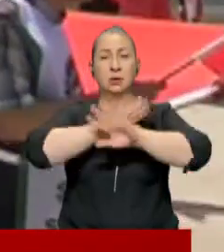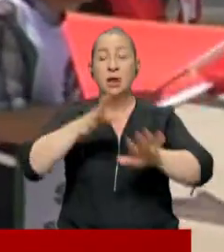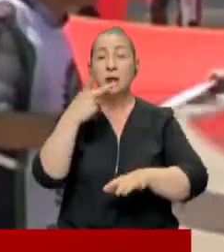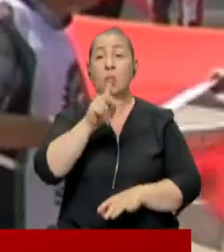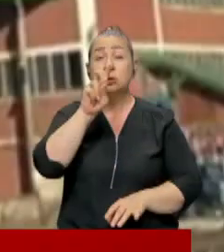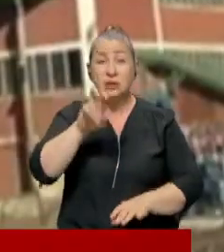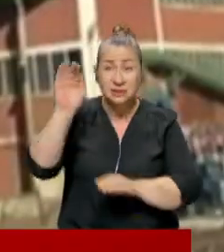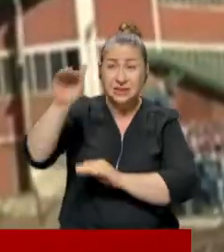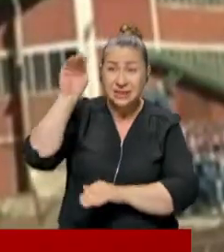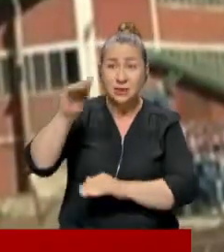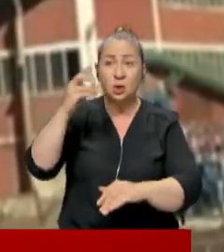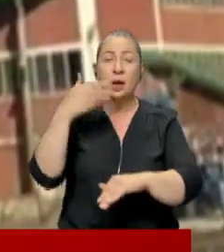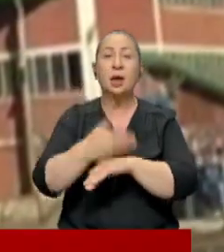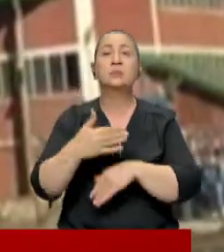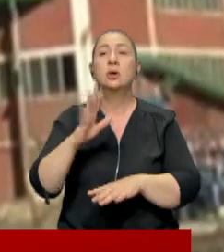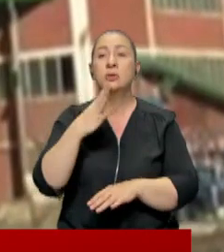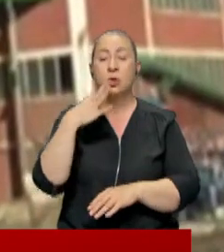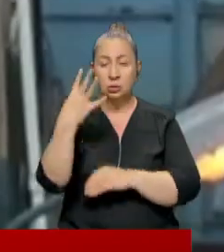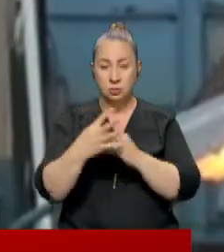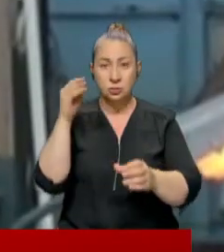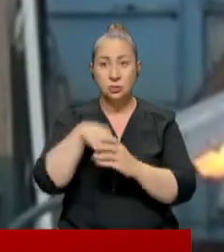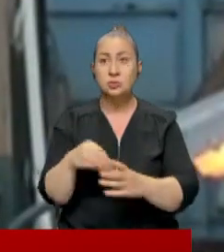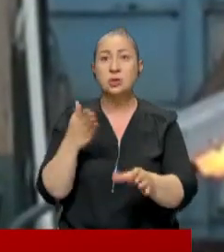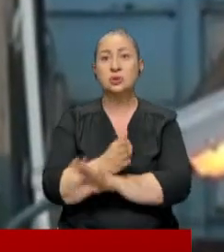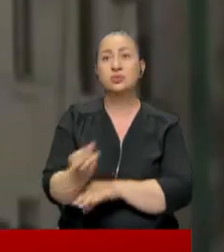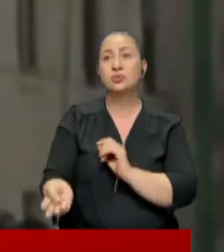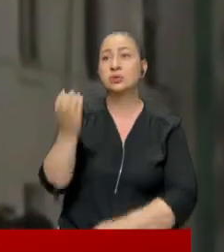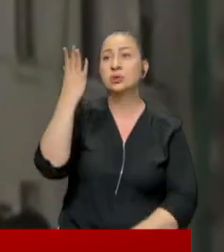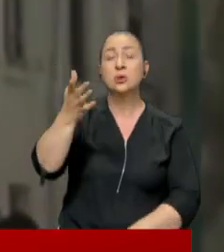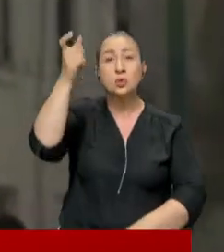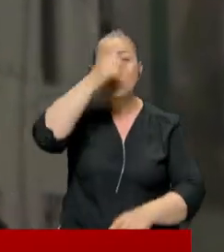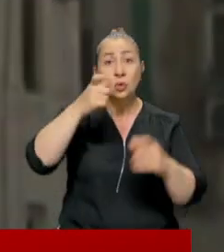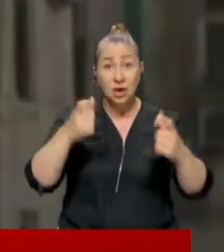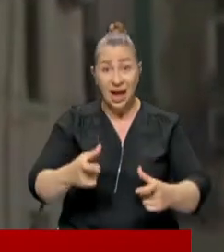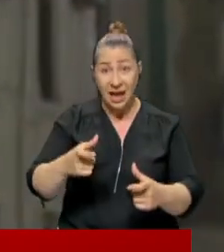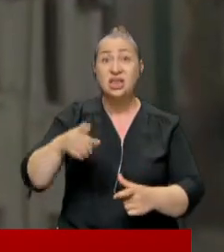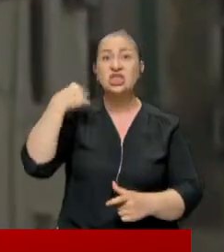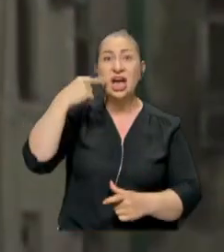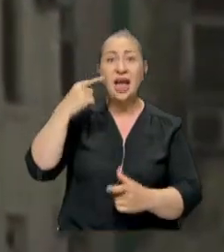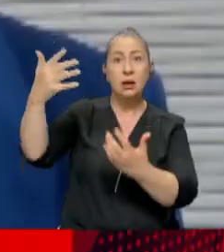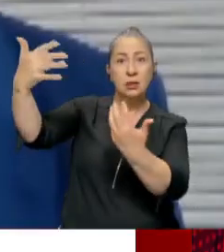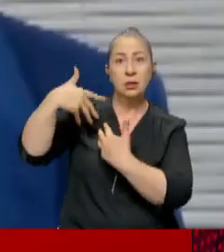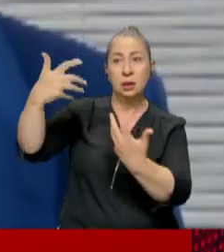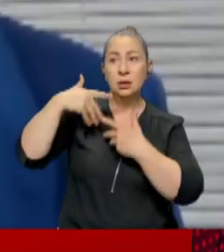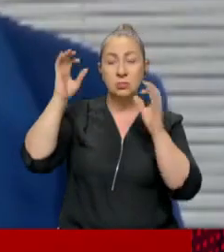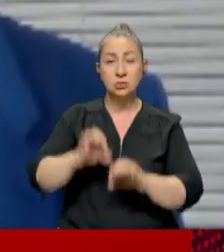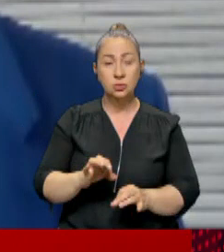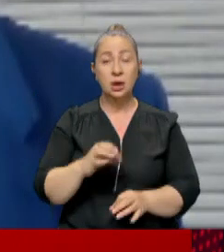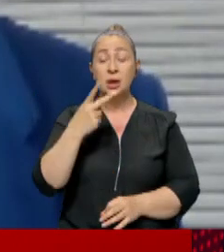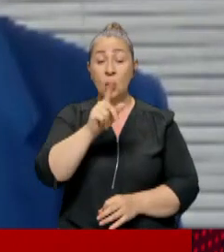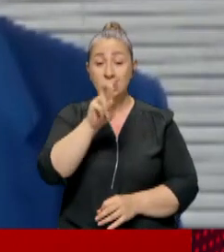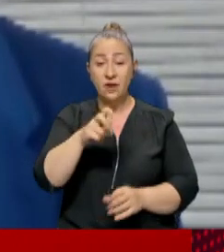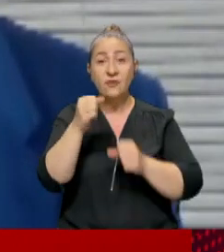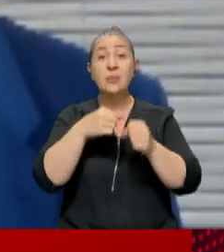2018'deki uyarılar çok geçmeden 4 yılın sonunda gerçek oldu. Türkiye şeker ithalatına başlıyor. 2018'deki